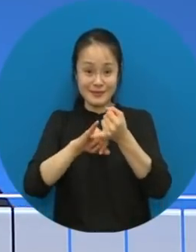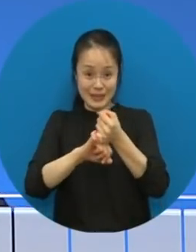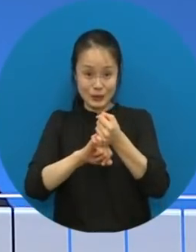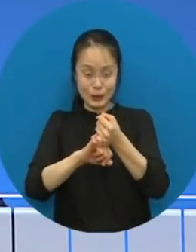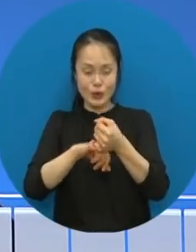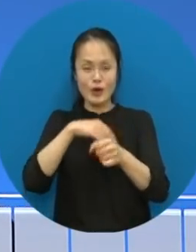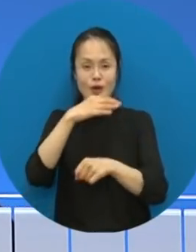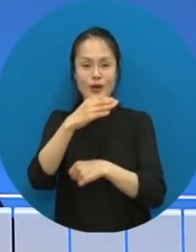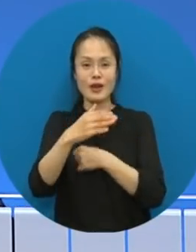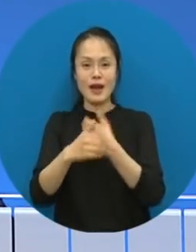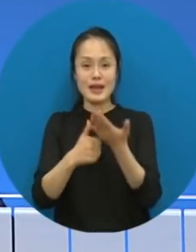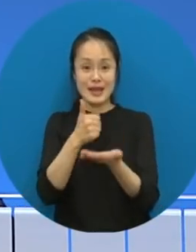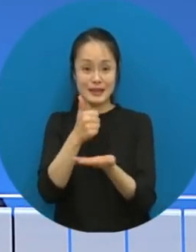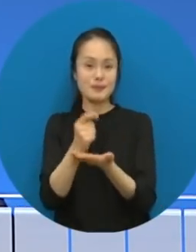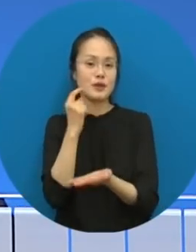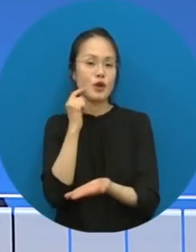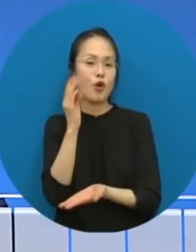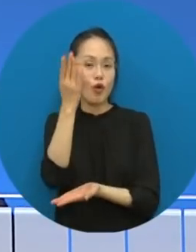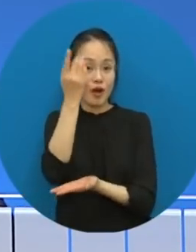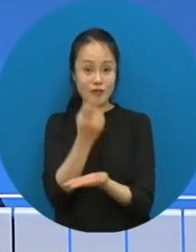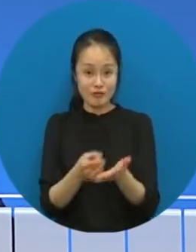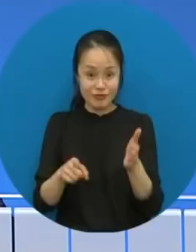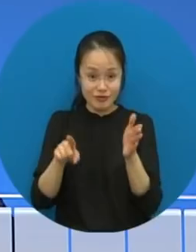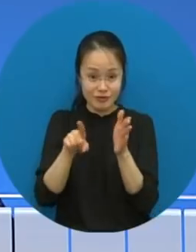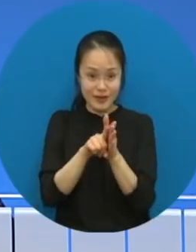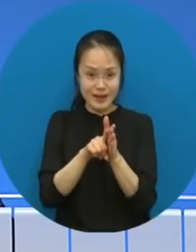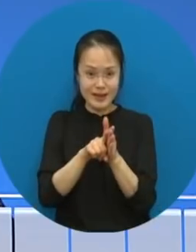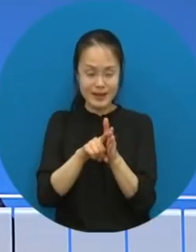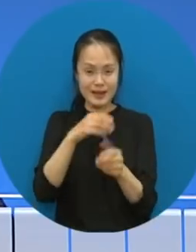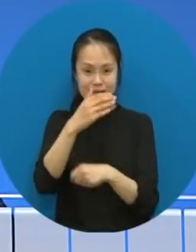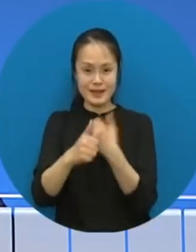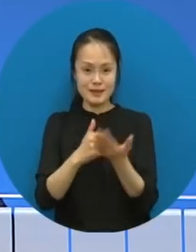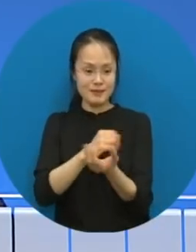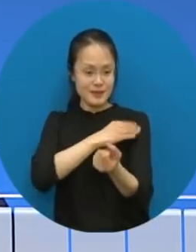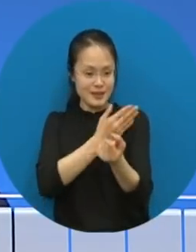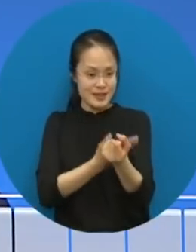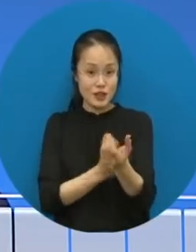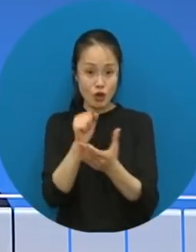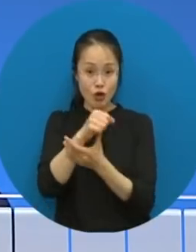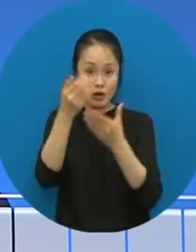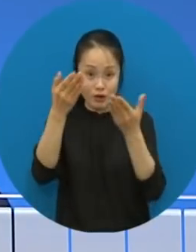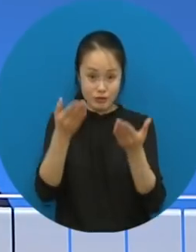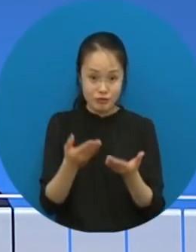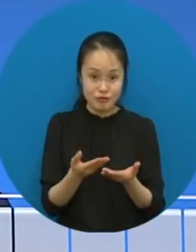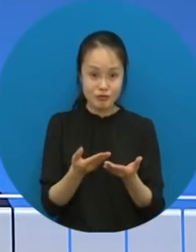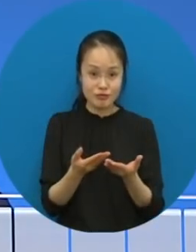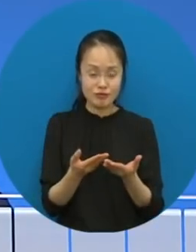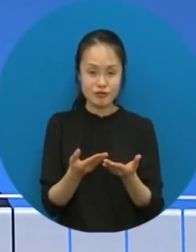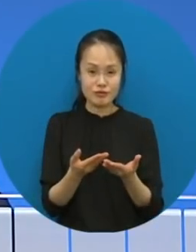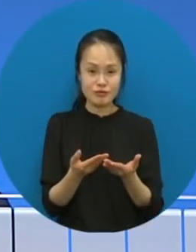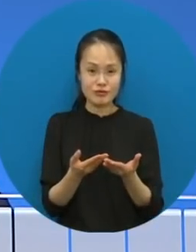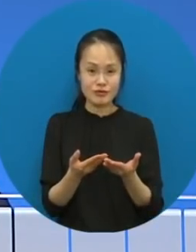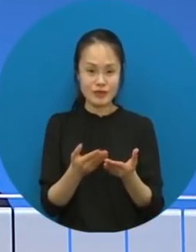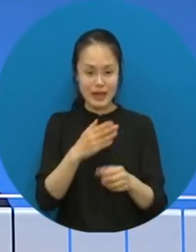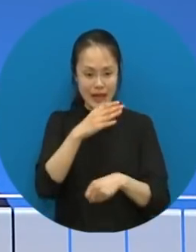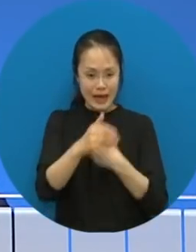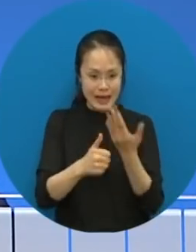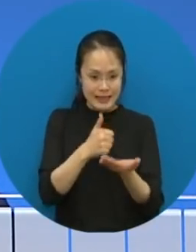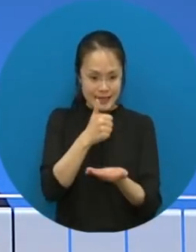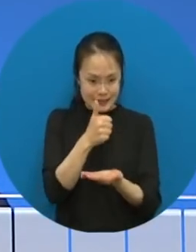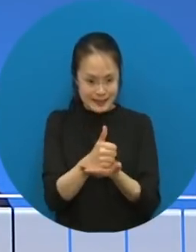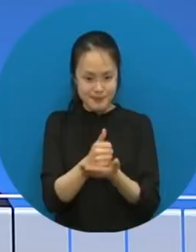위하여 하나님의 능력의 산들을 허락하여 주시고 밟는 곳마다 하나님의 지경이 되게 하여